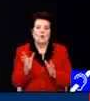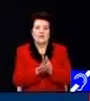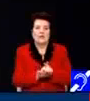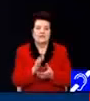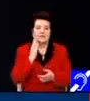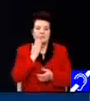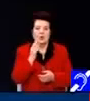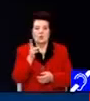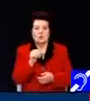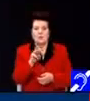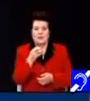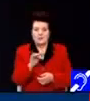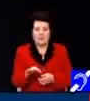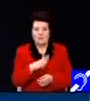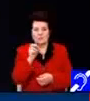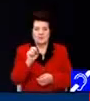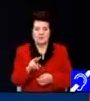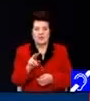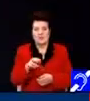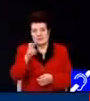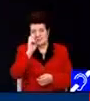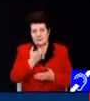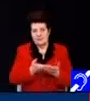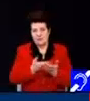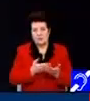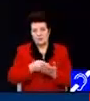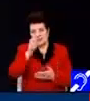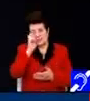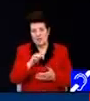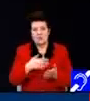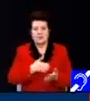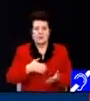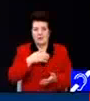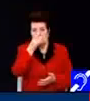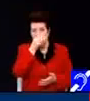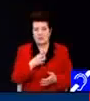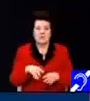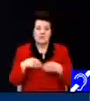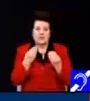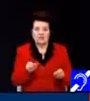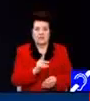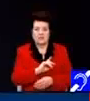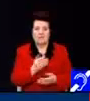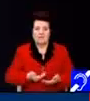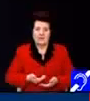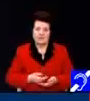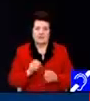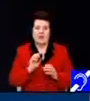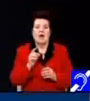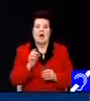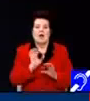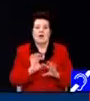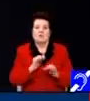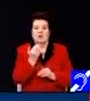Dumitru, cel mai mare dintre frați, a fost membru al Sfatului Țării și primar de Chișinău și a dedicat întreaga viață unei singure cauze. Cauza lui a fost